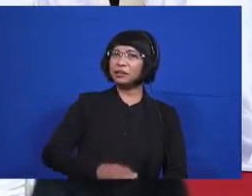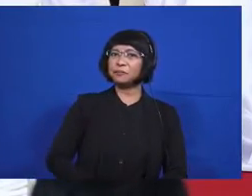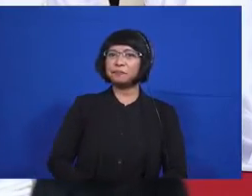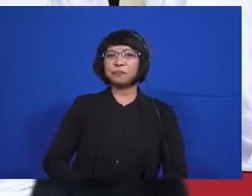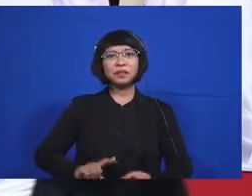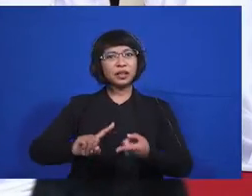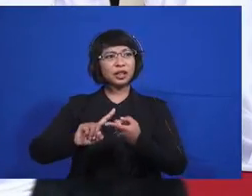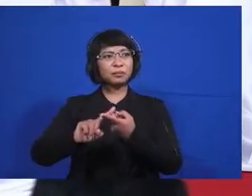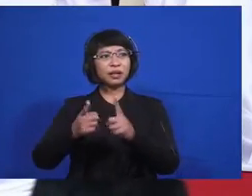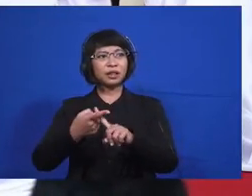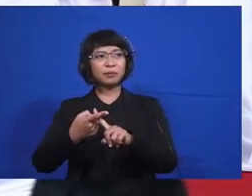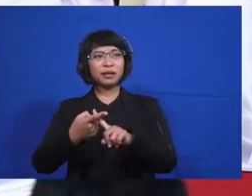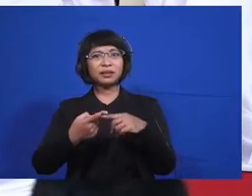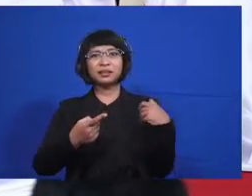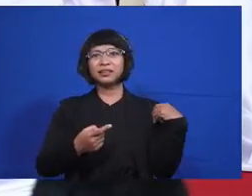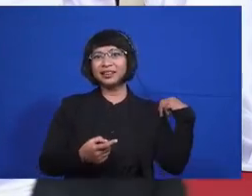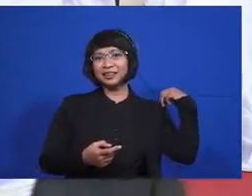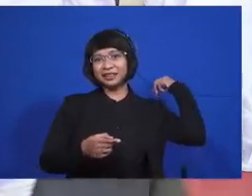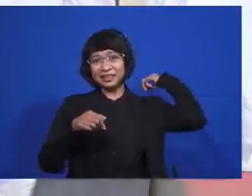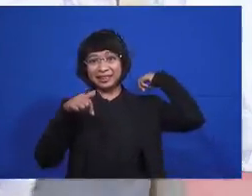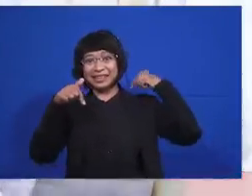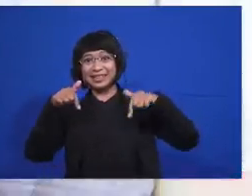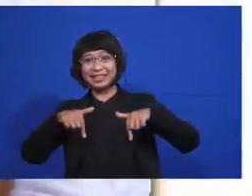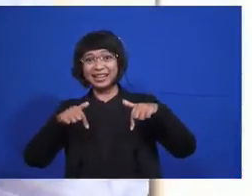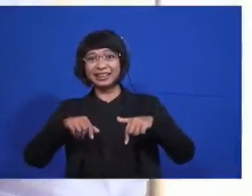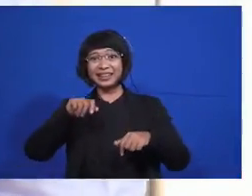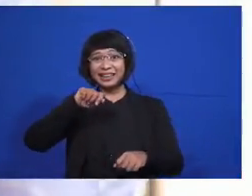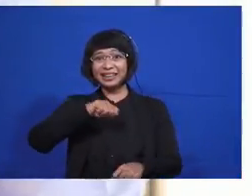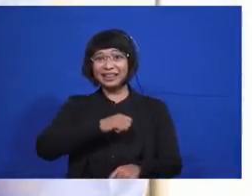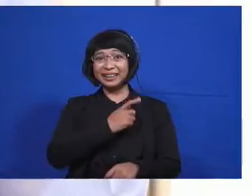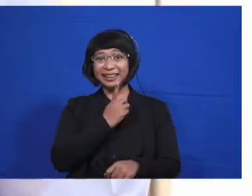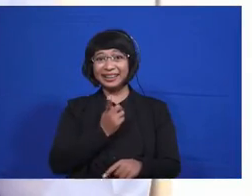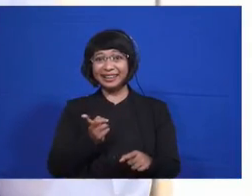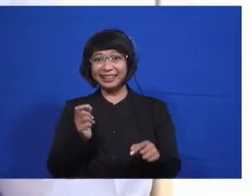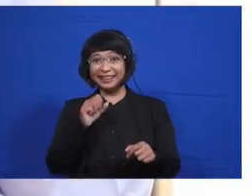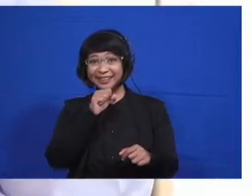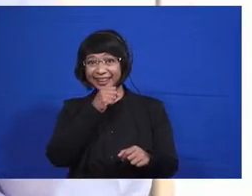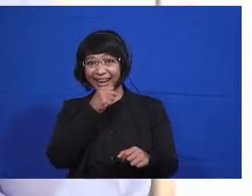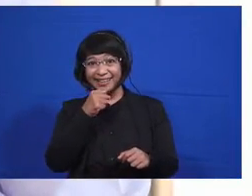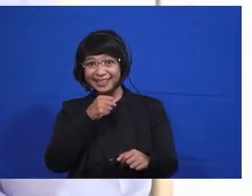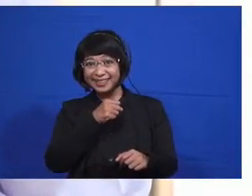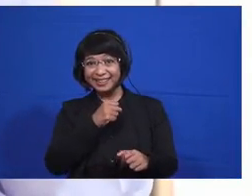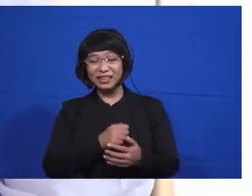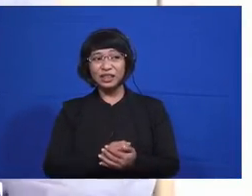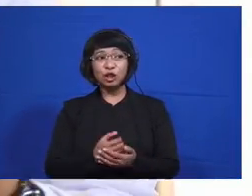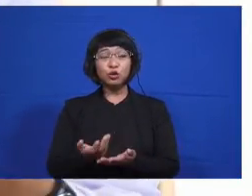teman-teman yang nyanyi ini adalah teman-teman saya dulu sebelum menjadi frater.